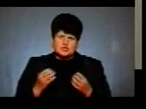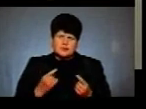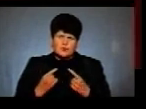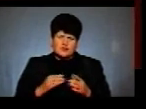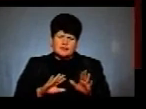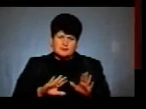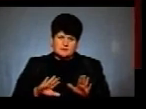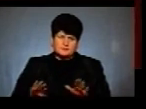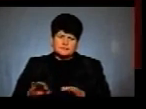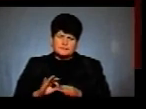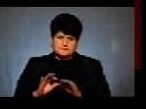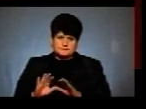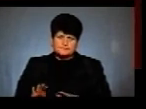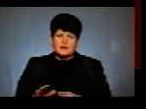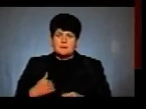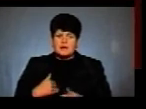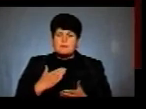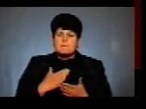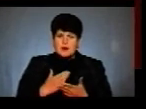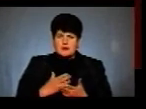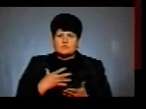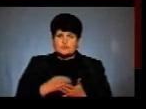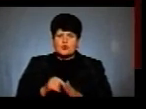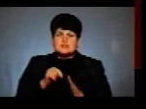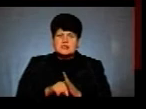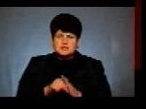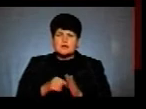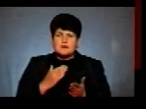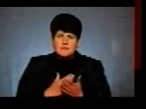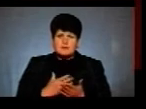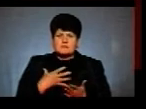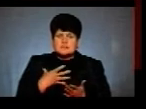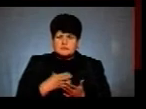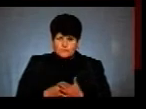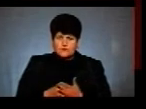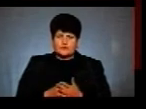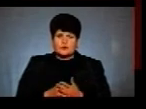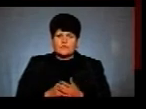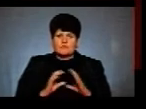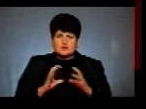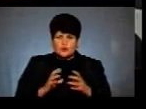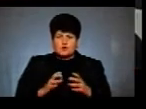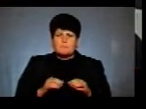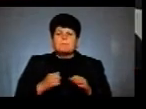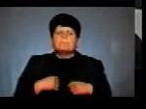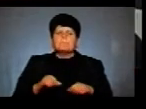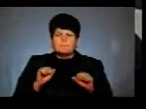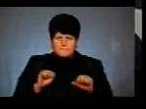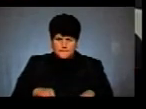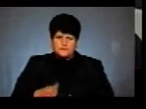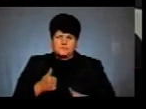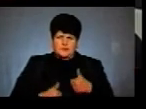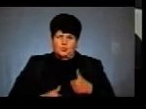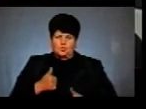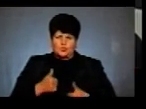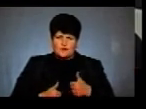поговорити більш детальніше. Тобто ми маємо своє значення, ми маємо свою нішу в міжнародній освіті, ми досить конкурентно здатні, і багато